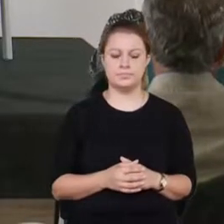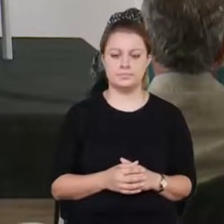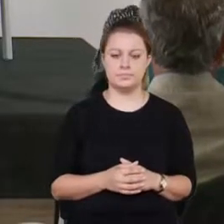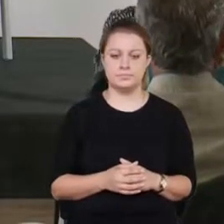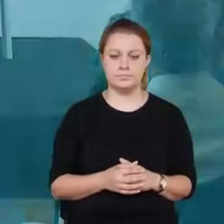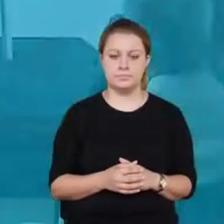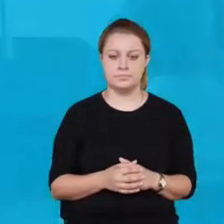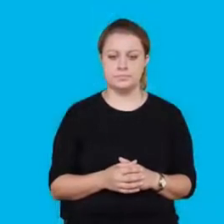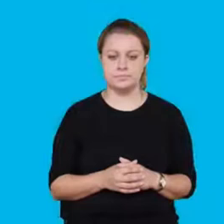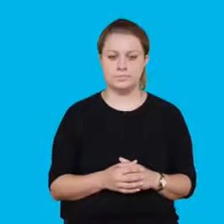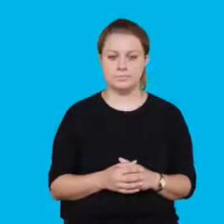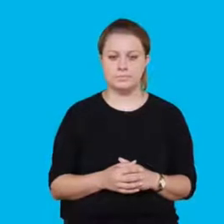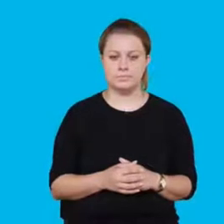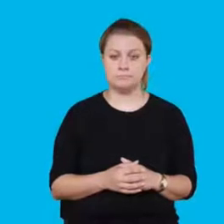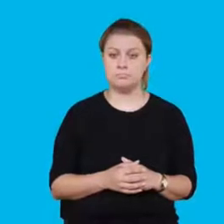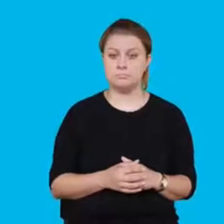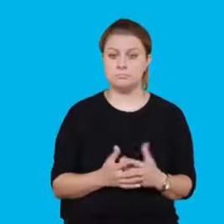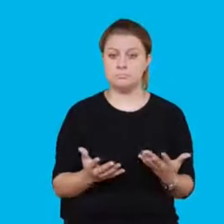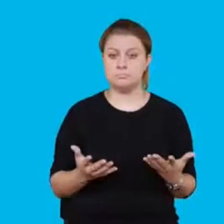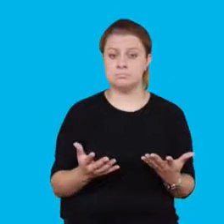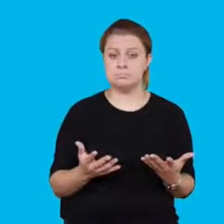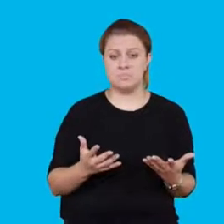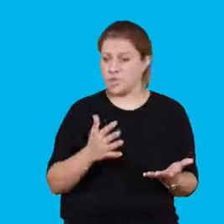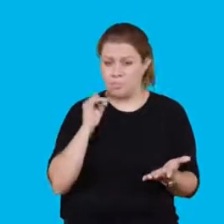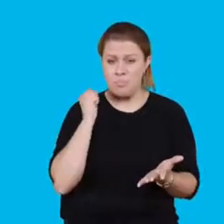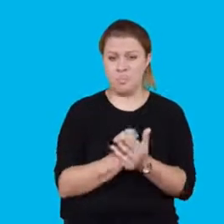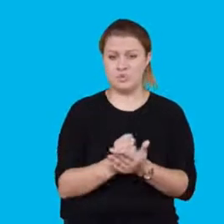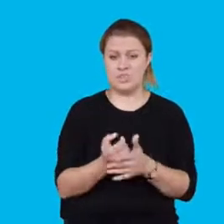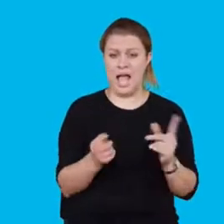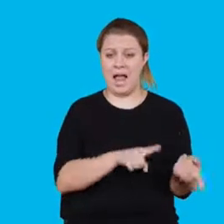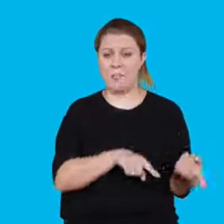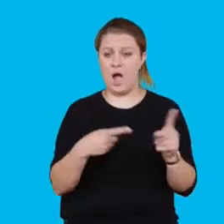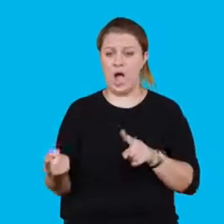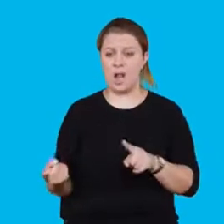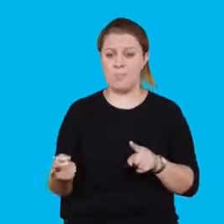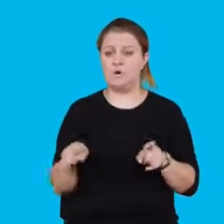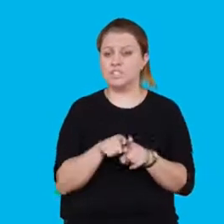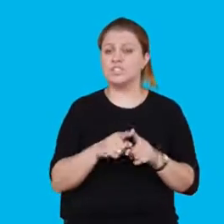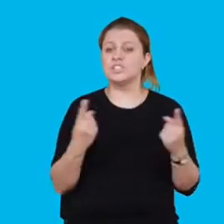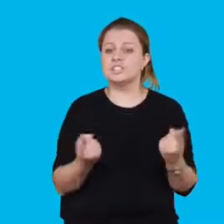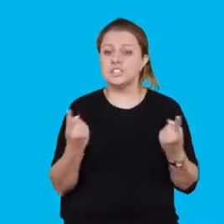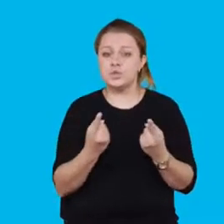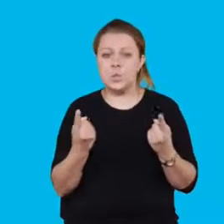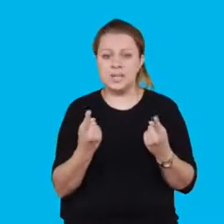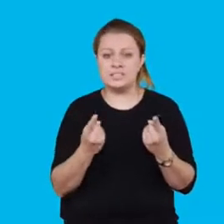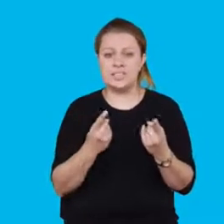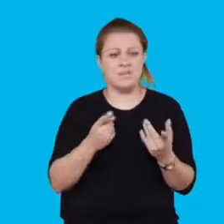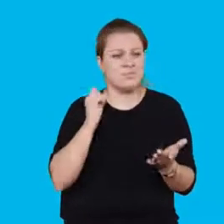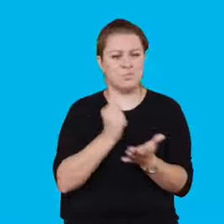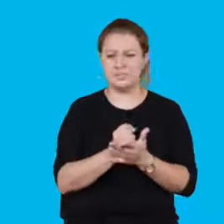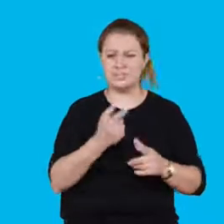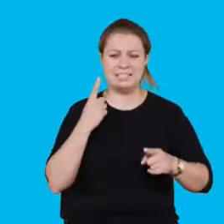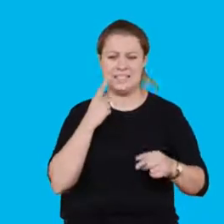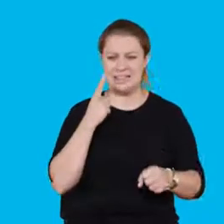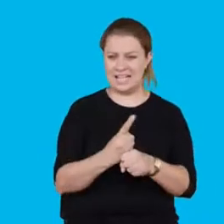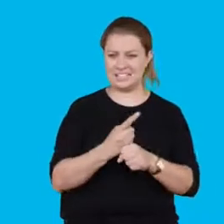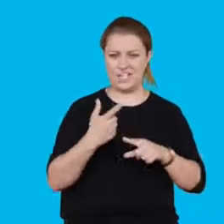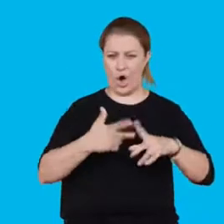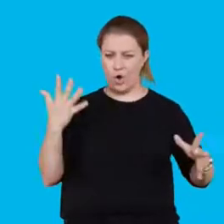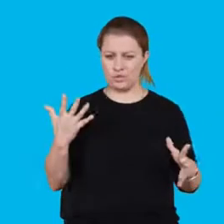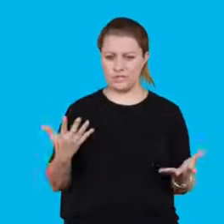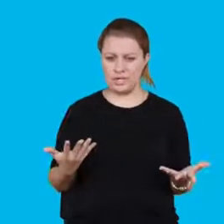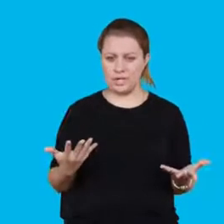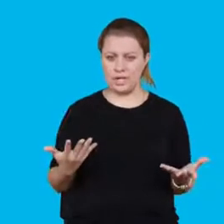No, w zasadzie musiało być albo przychodziły takie momenty, kiedy trzeba było podjąć ostrą decyzję. To